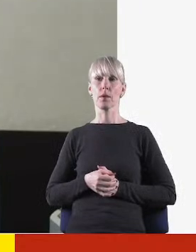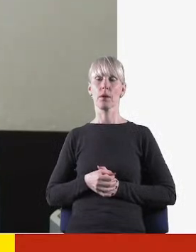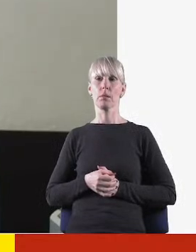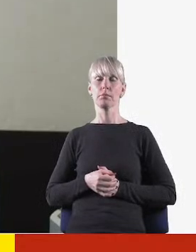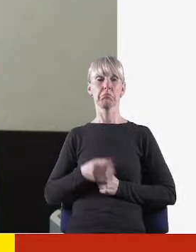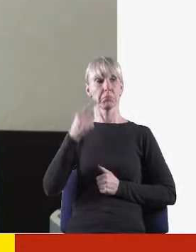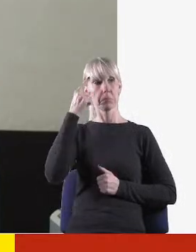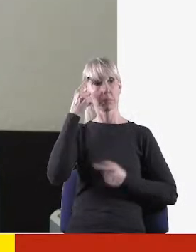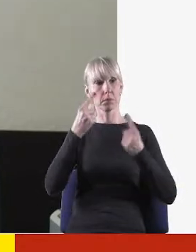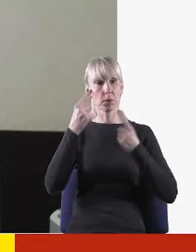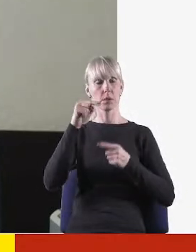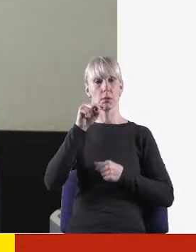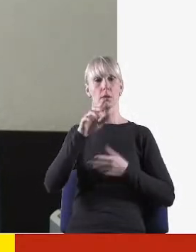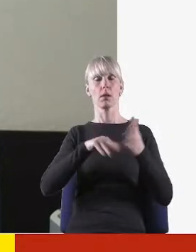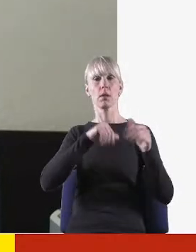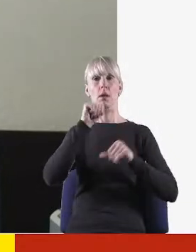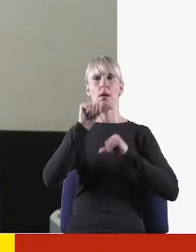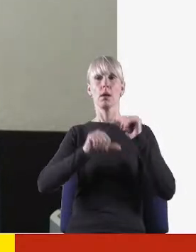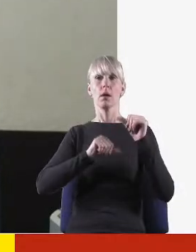rok, jeżeli tutaj powyżej